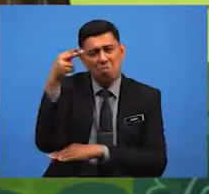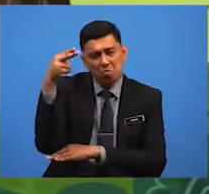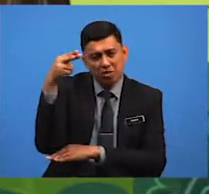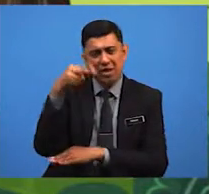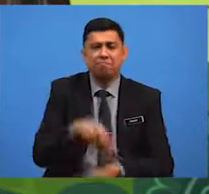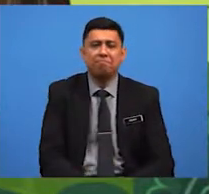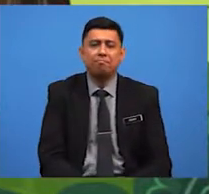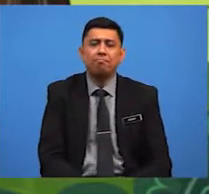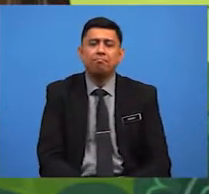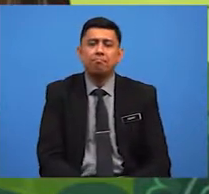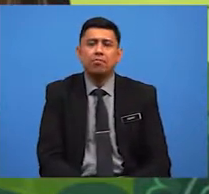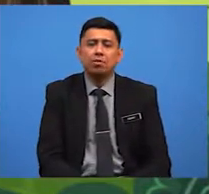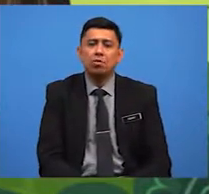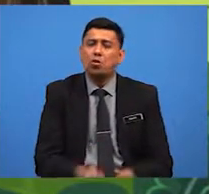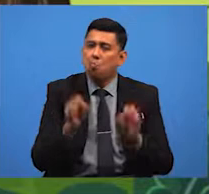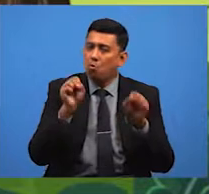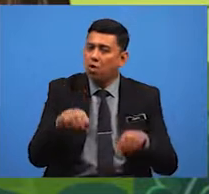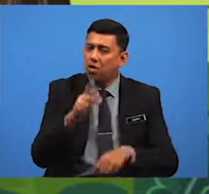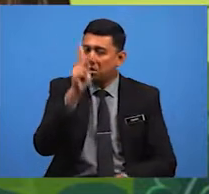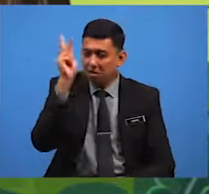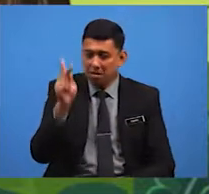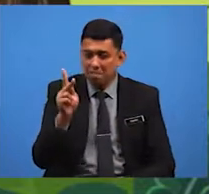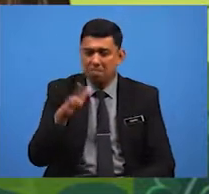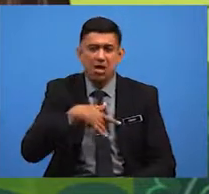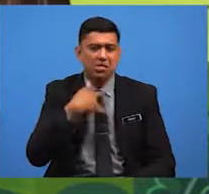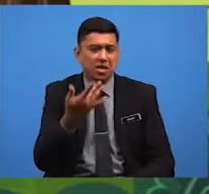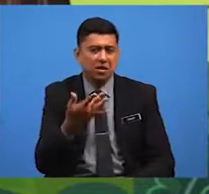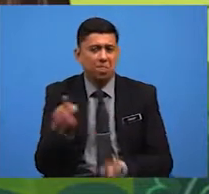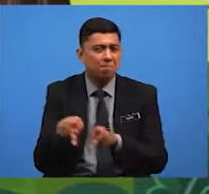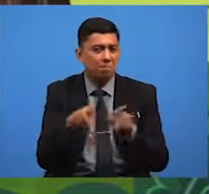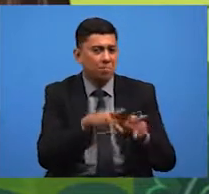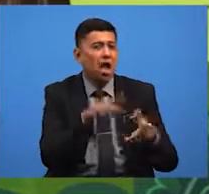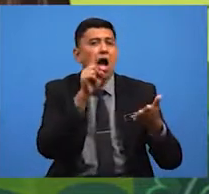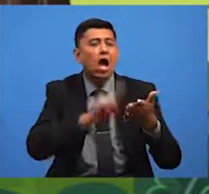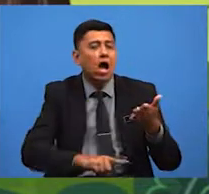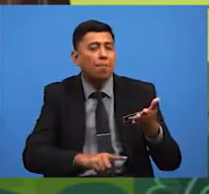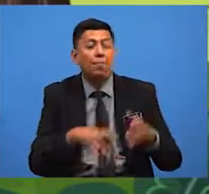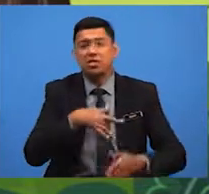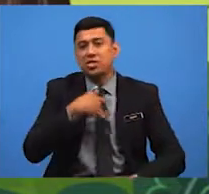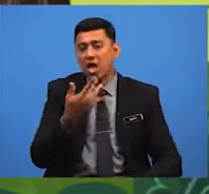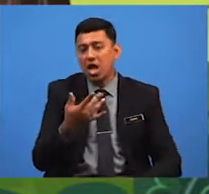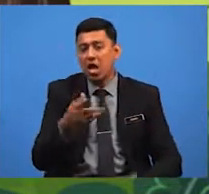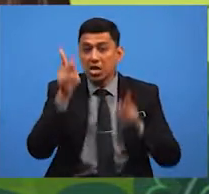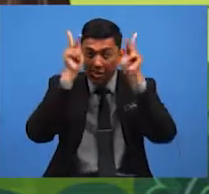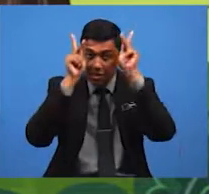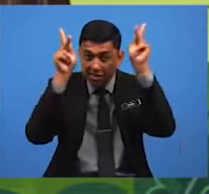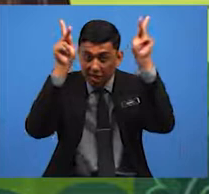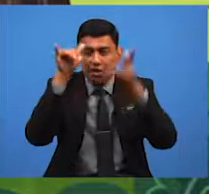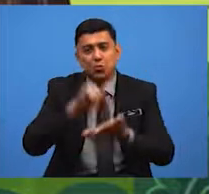belantara. Bolehkah murid-murid merasai pula apakah perasaan kijang itu?